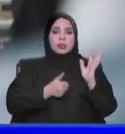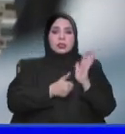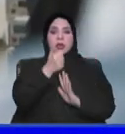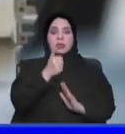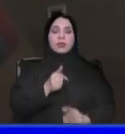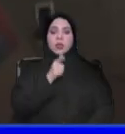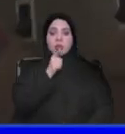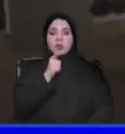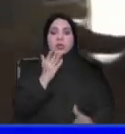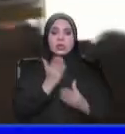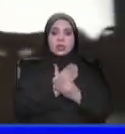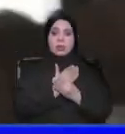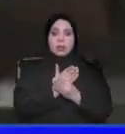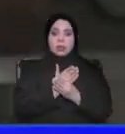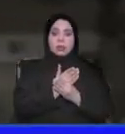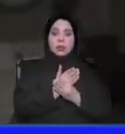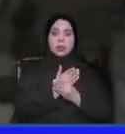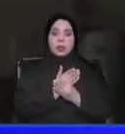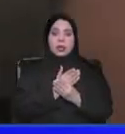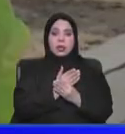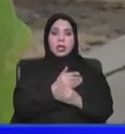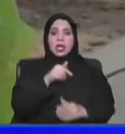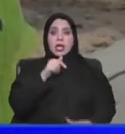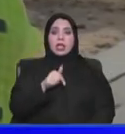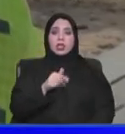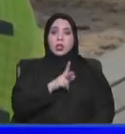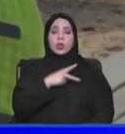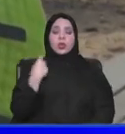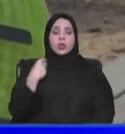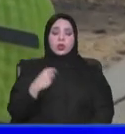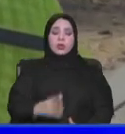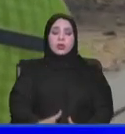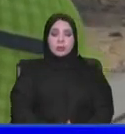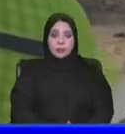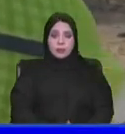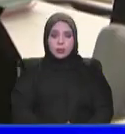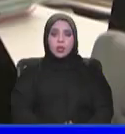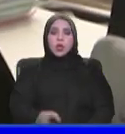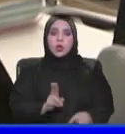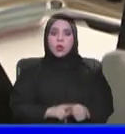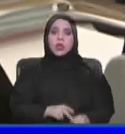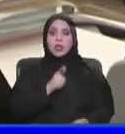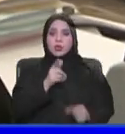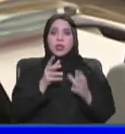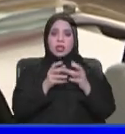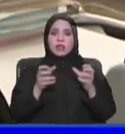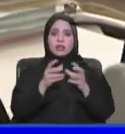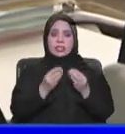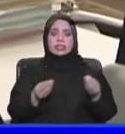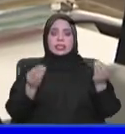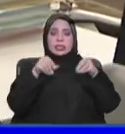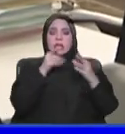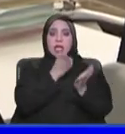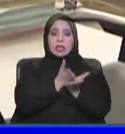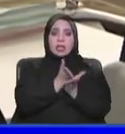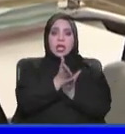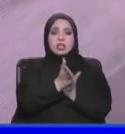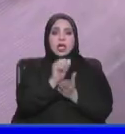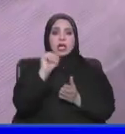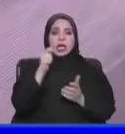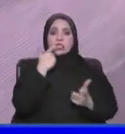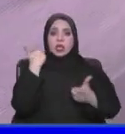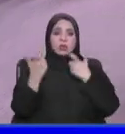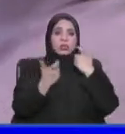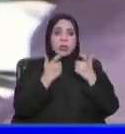ثبات الخط الذي تسير عليه الحكومه فعلى سبيل الحصر وعبر النادي المتعلقي بمتابعه